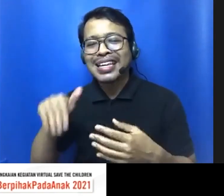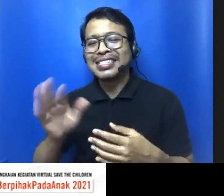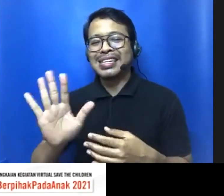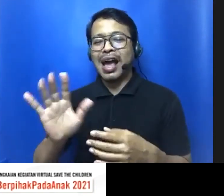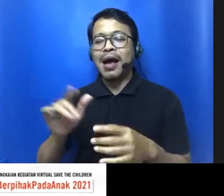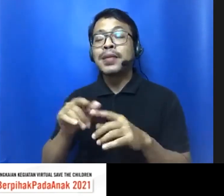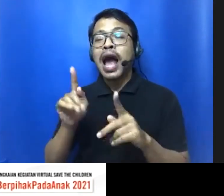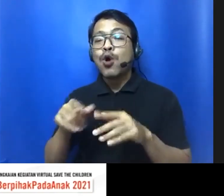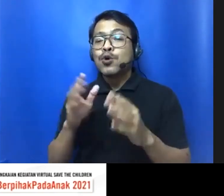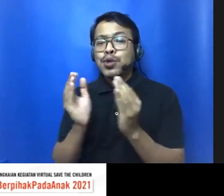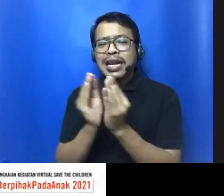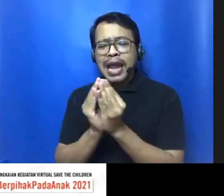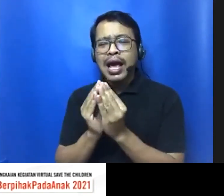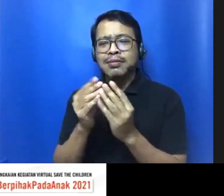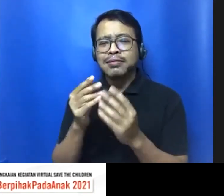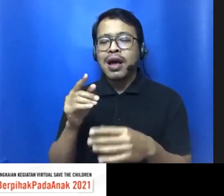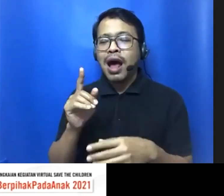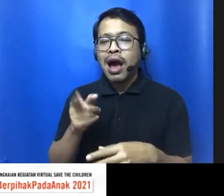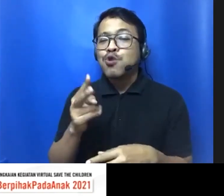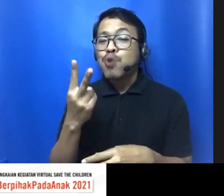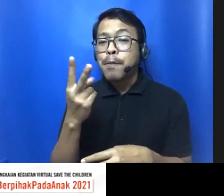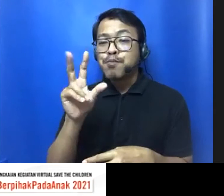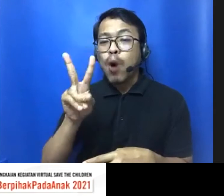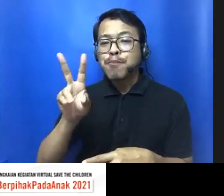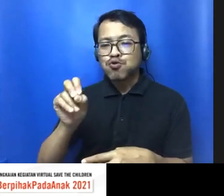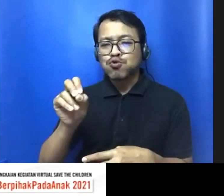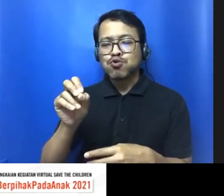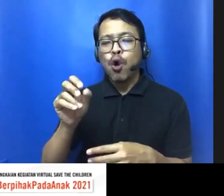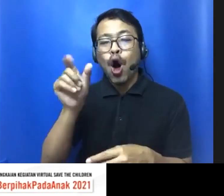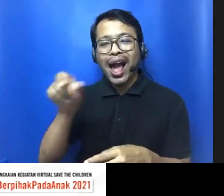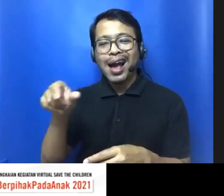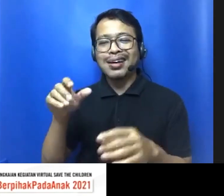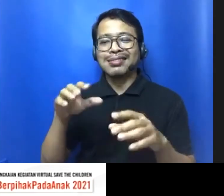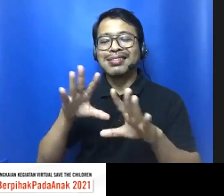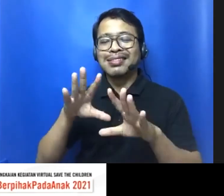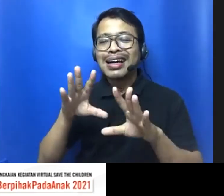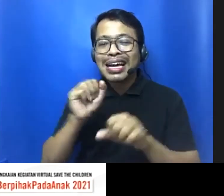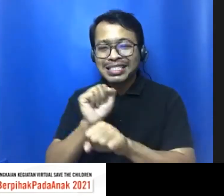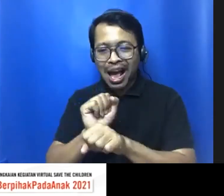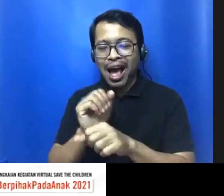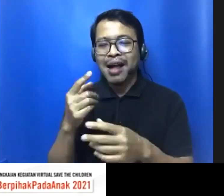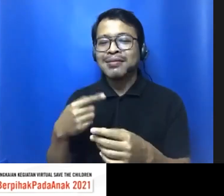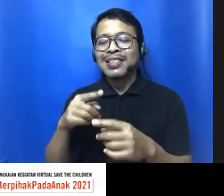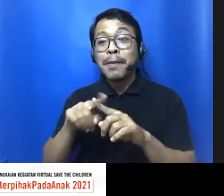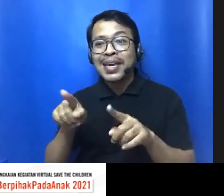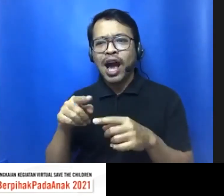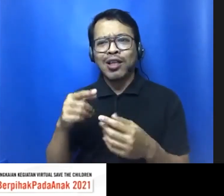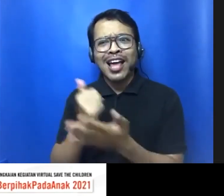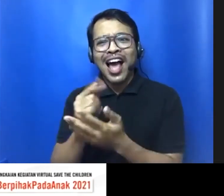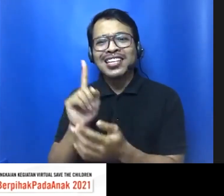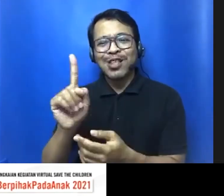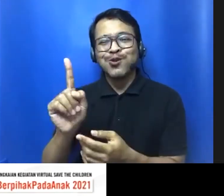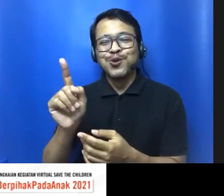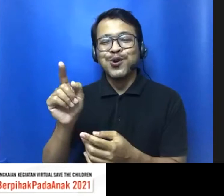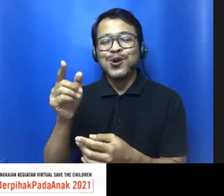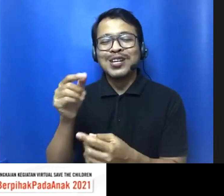20, satu itu memang ternyata masuk kategori disabilitas. Yang sebelumnya kami nggak pernah sadar lah gitu ya.